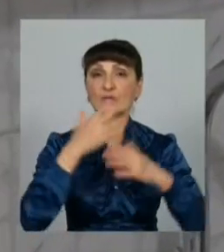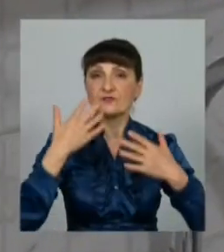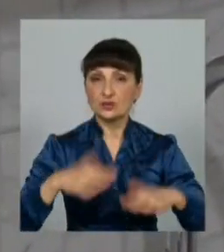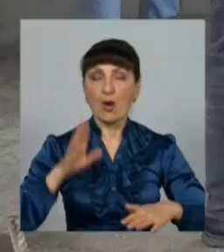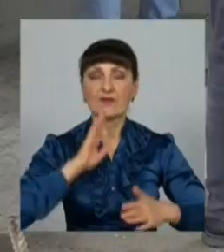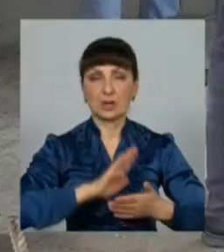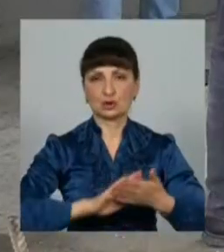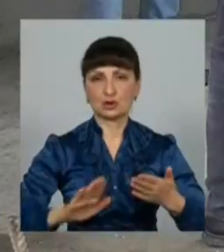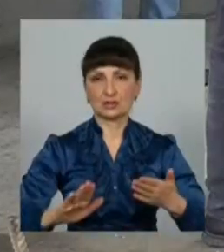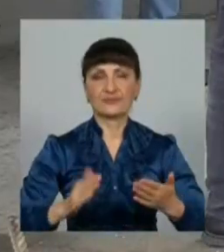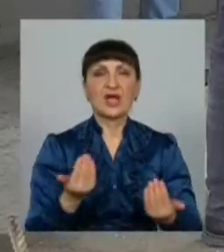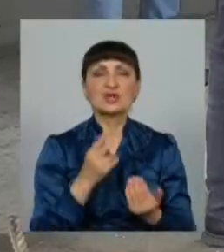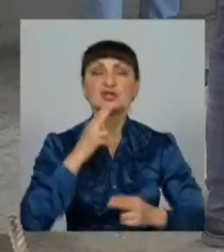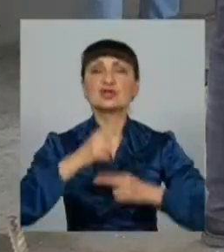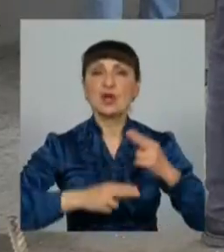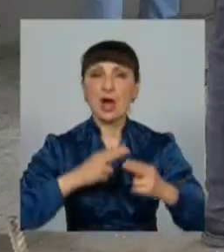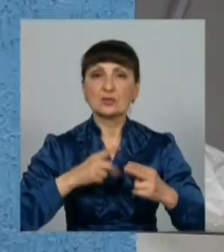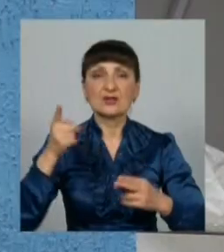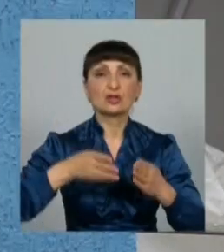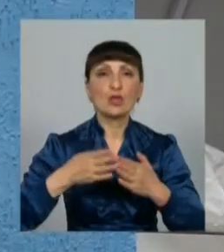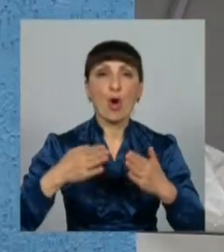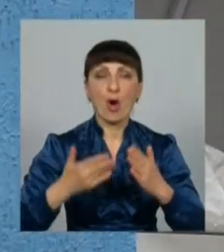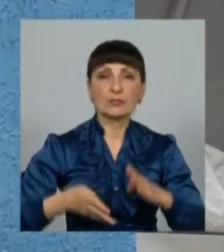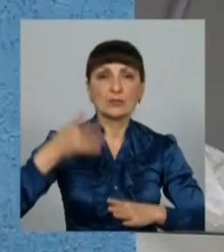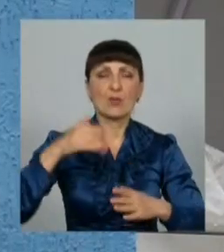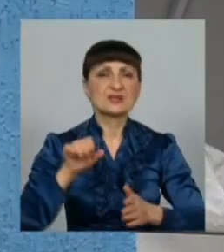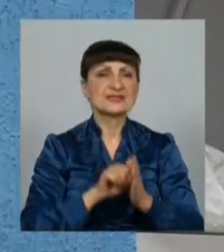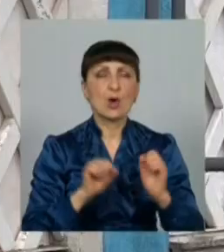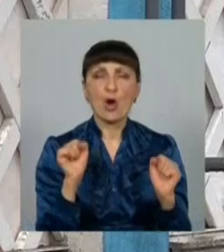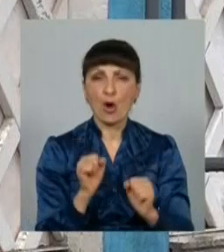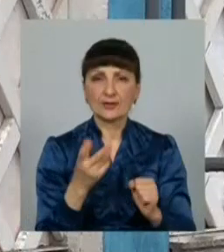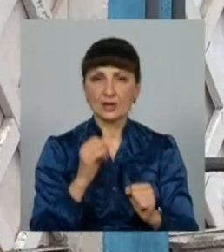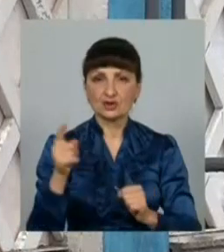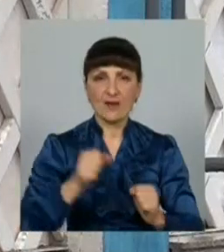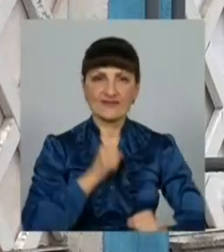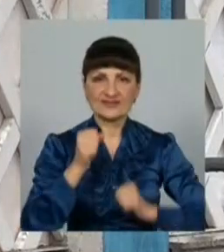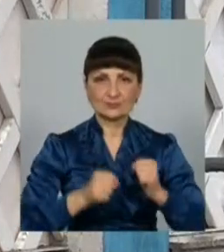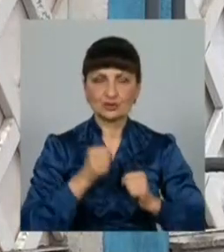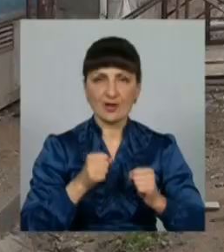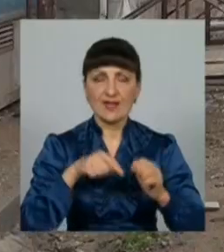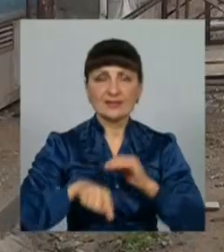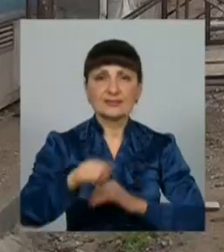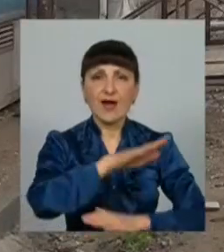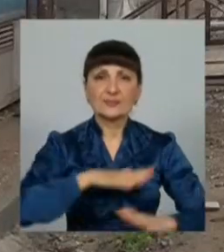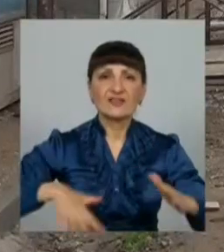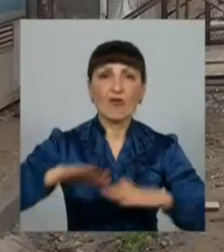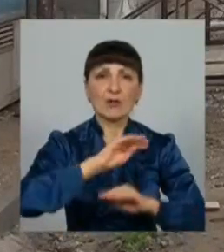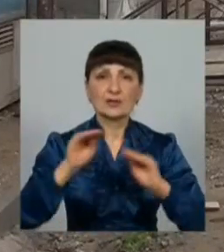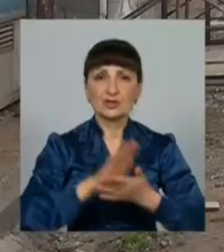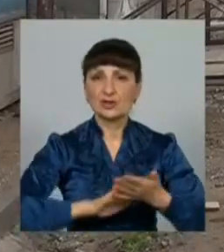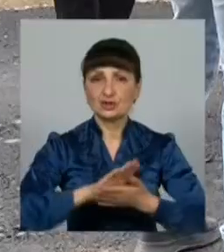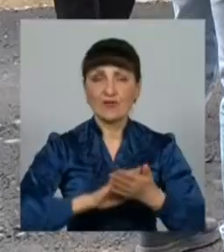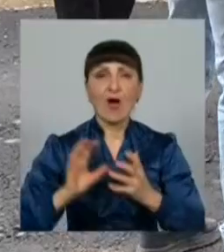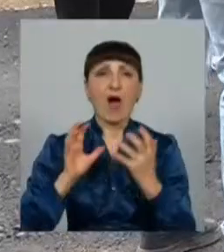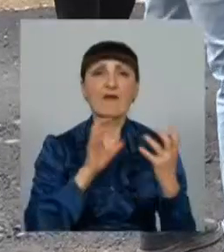вода чистая. Жильцы сетуют, что в новостройках этой зимой было холодно. А еще они возмущены отсутствием элементарной инфраструктуры,